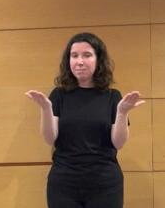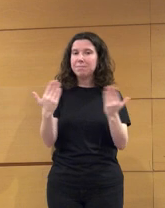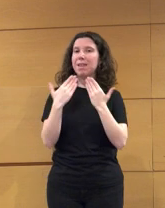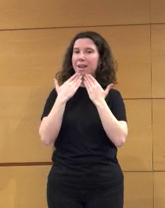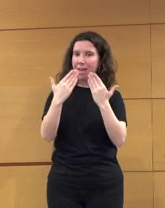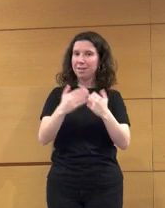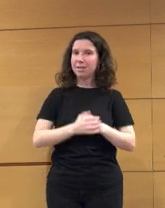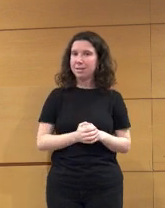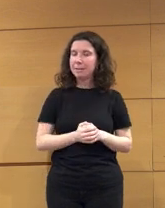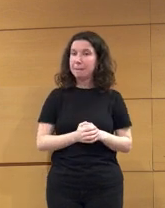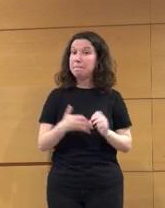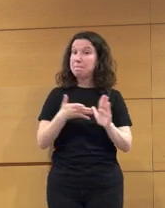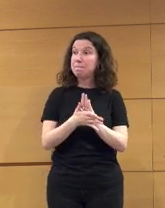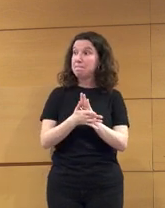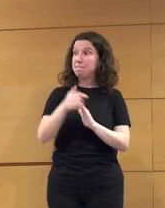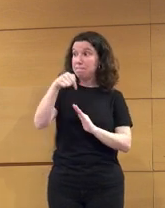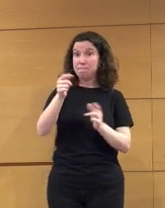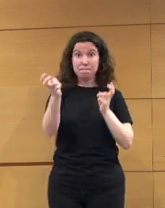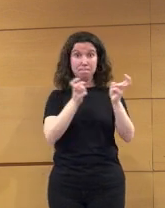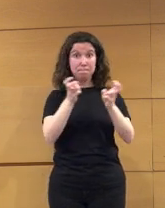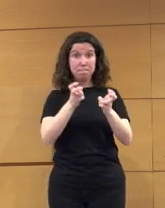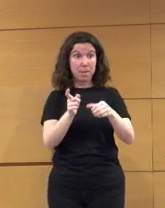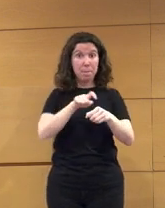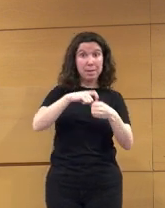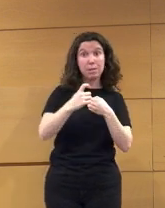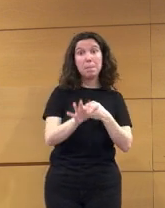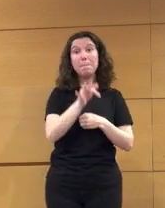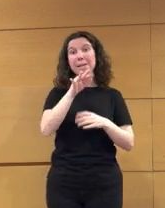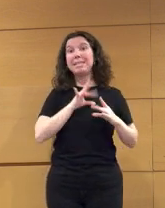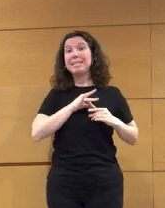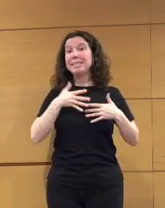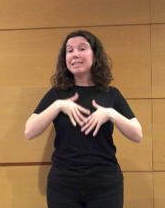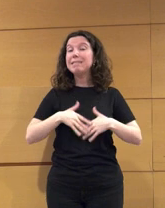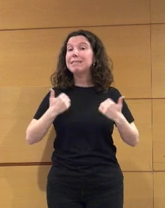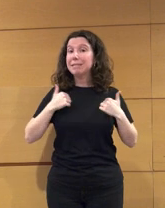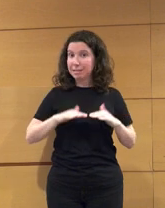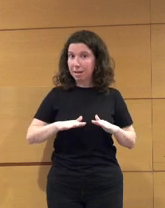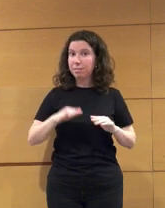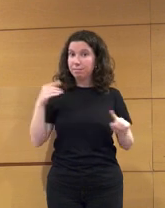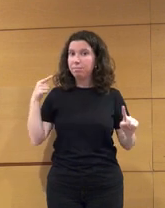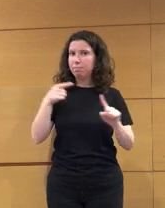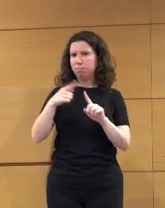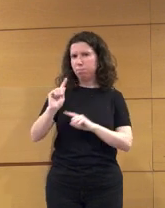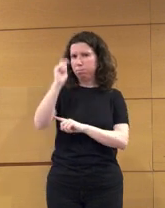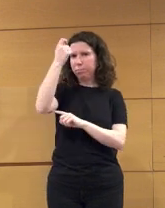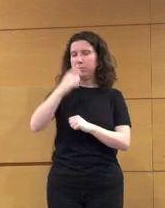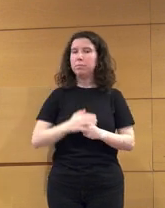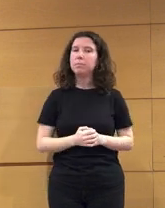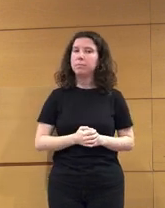novament la vostra participació, la vostra sensibilització per fer que això sigui possible, no?